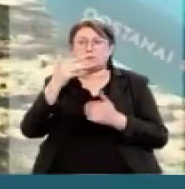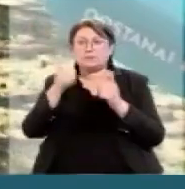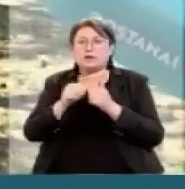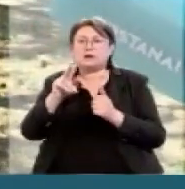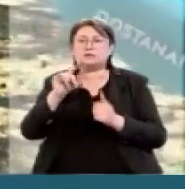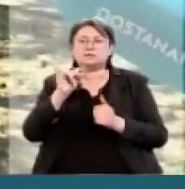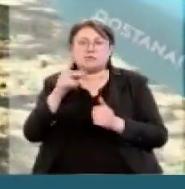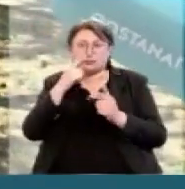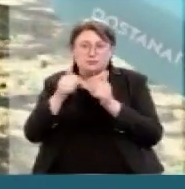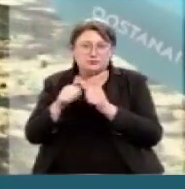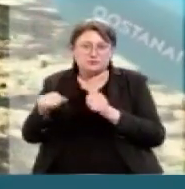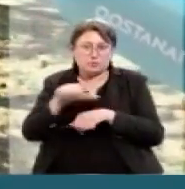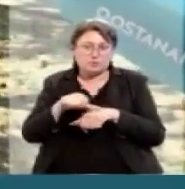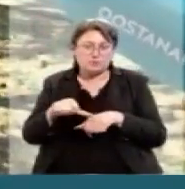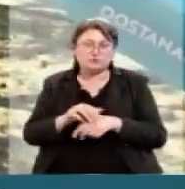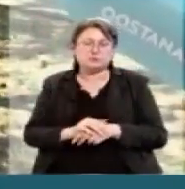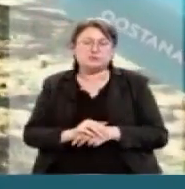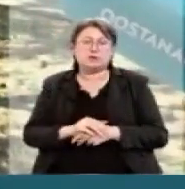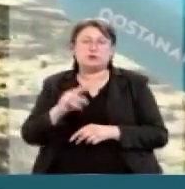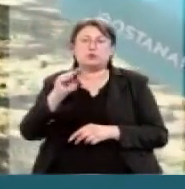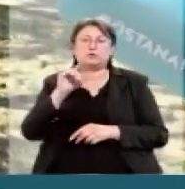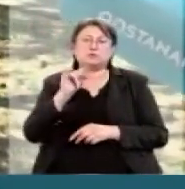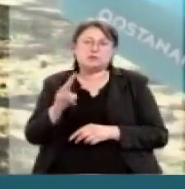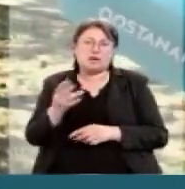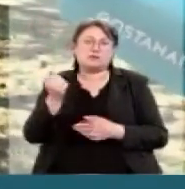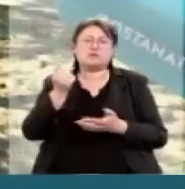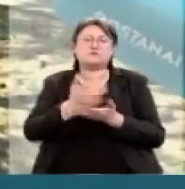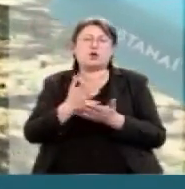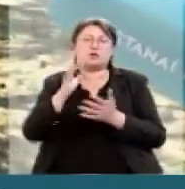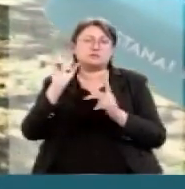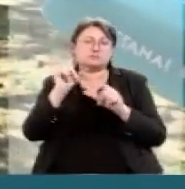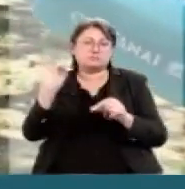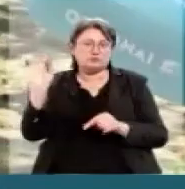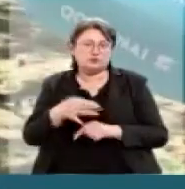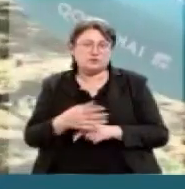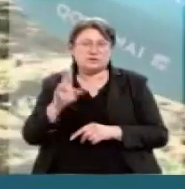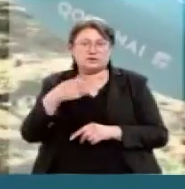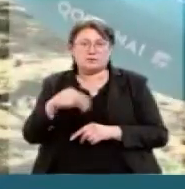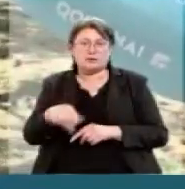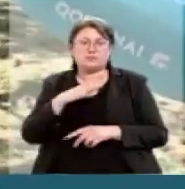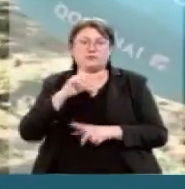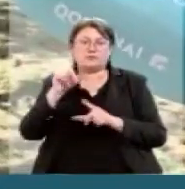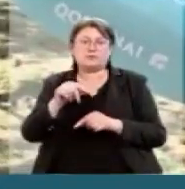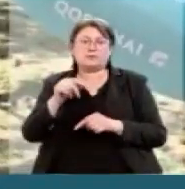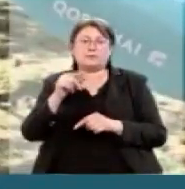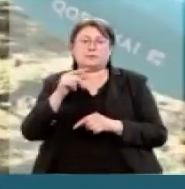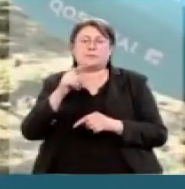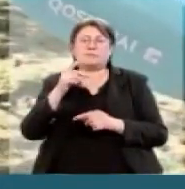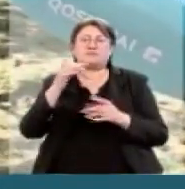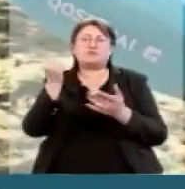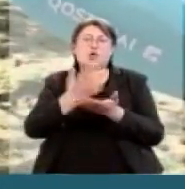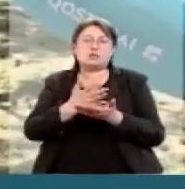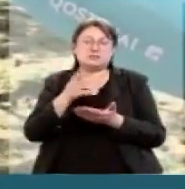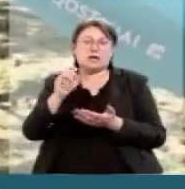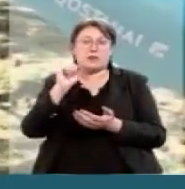зарубежья, Кыргызстан. Ну и, конечно, Туркестан, столицу часто ездим. В декабре буквально мы выступали в пирамиде в столице.